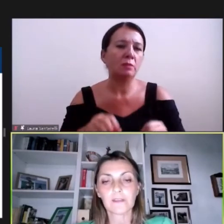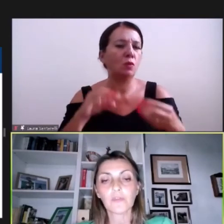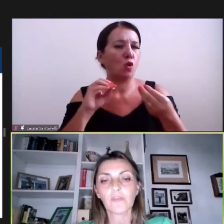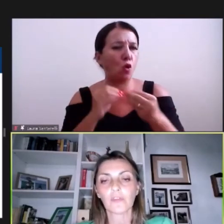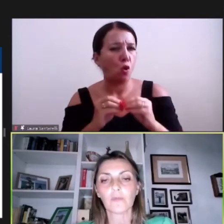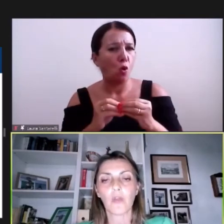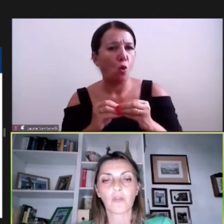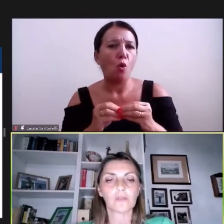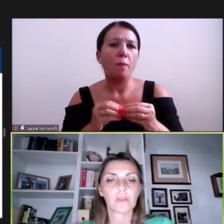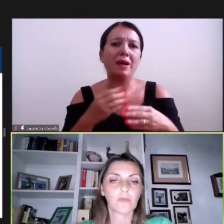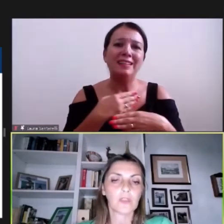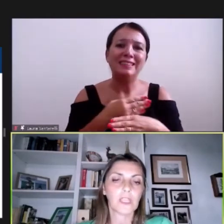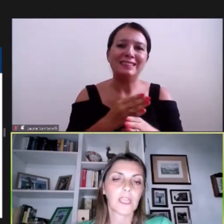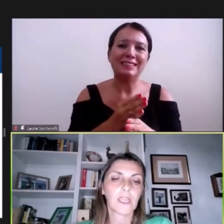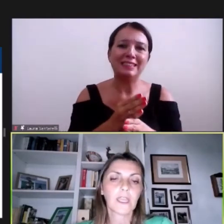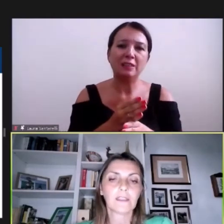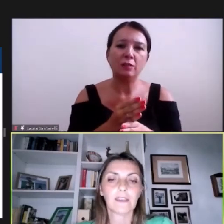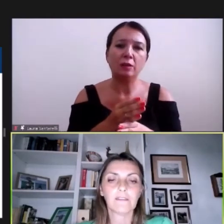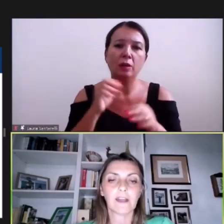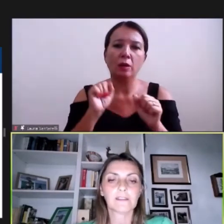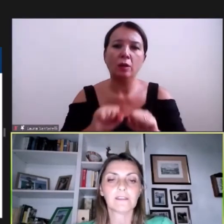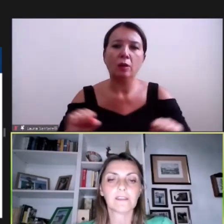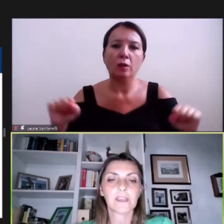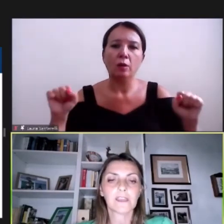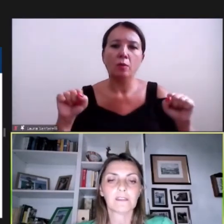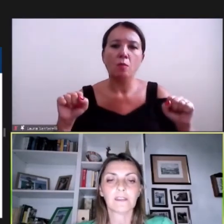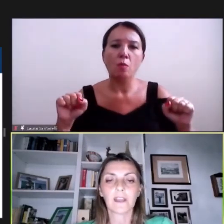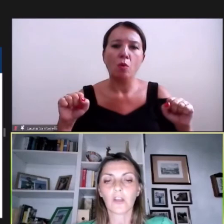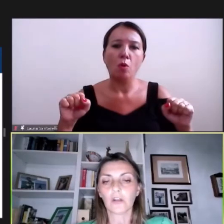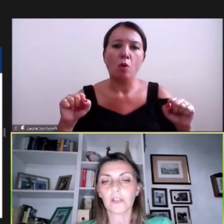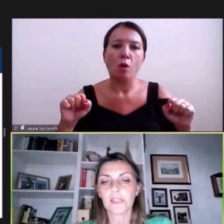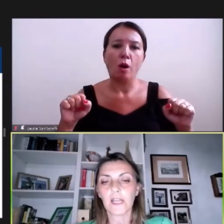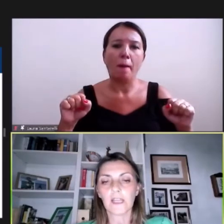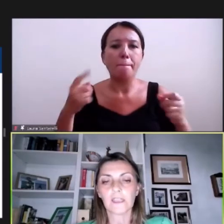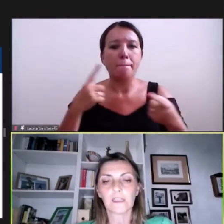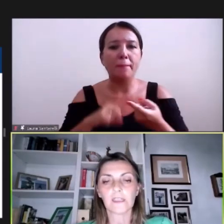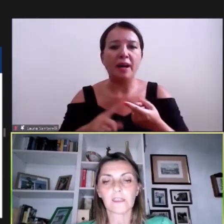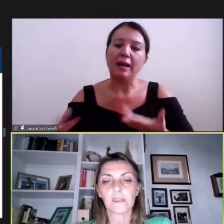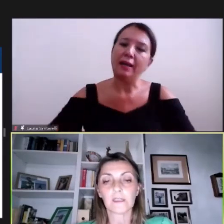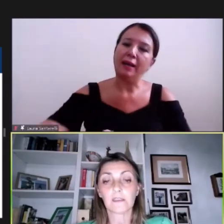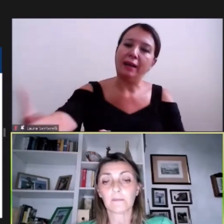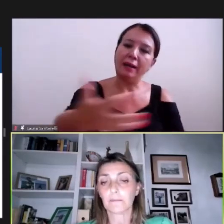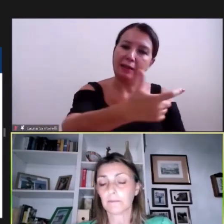la distribuzione può contribuire nelle fasi di raccolta